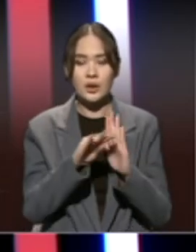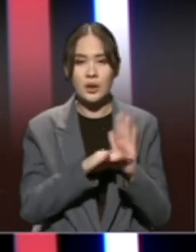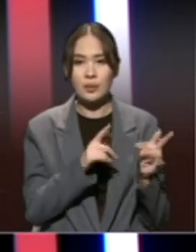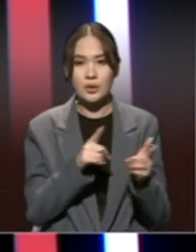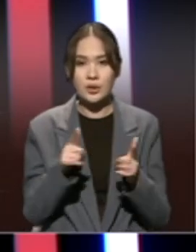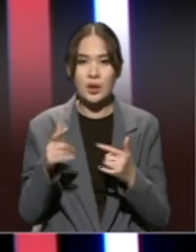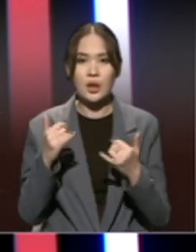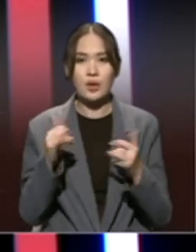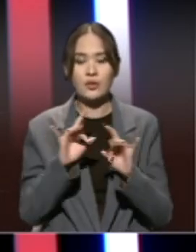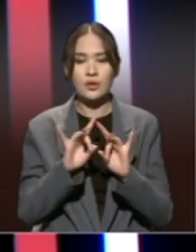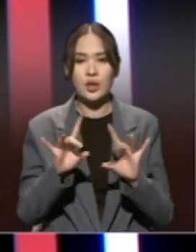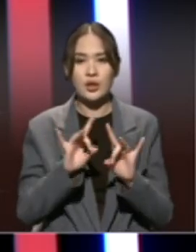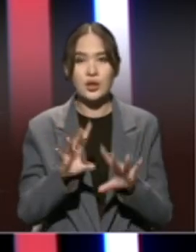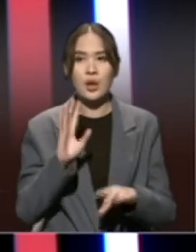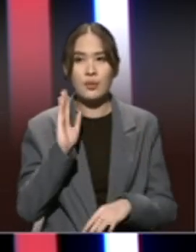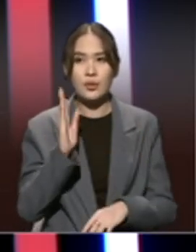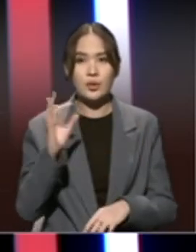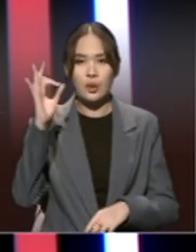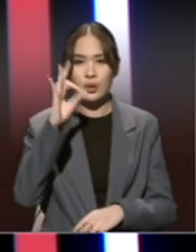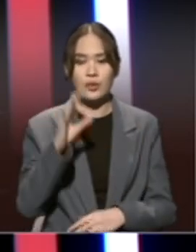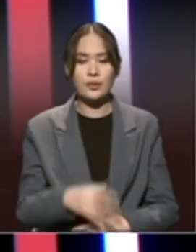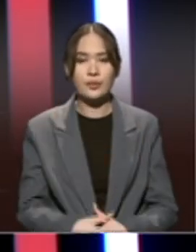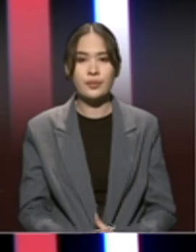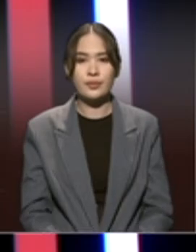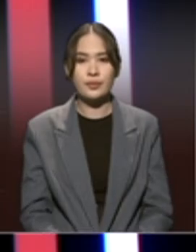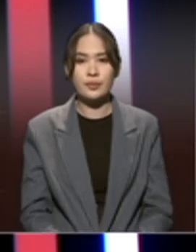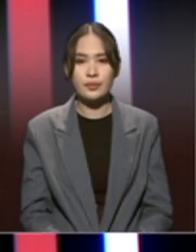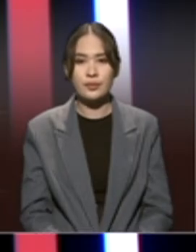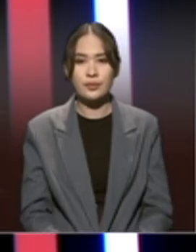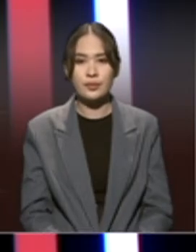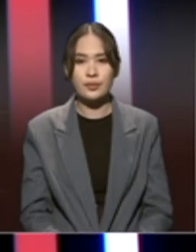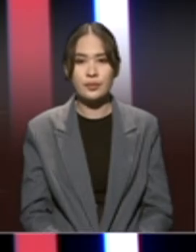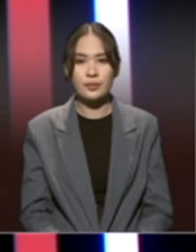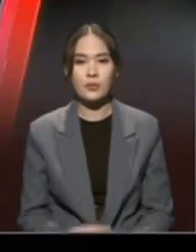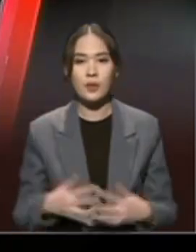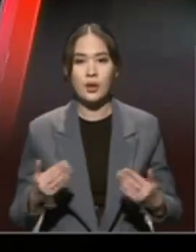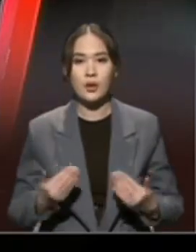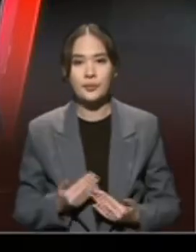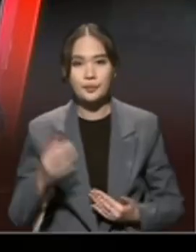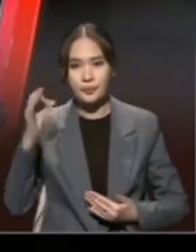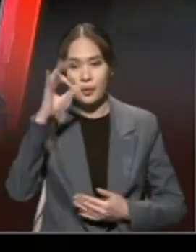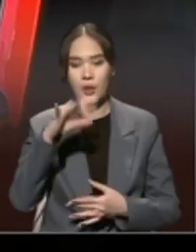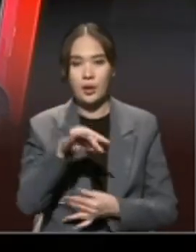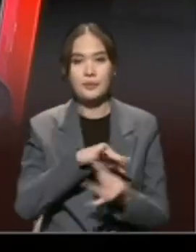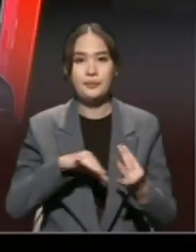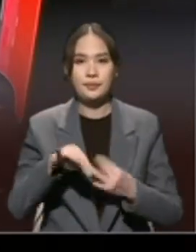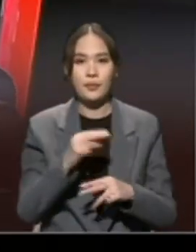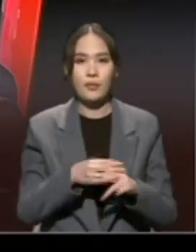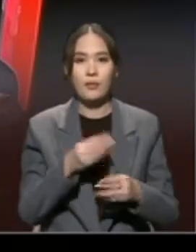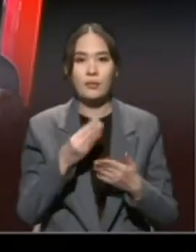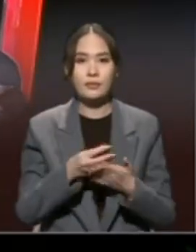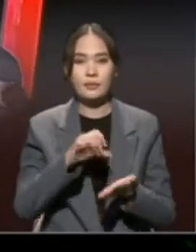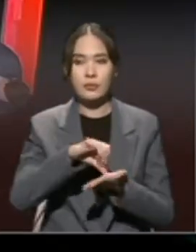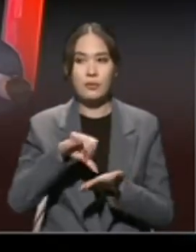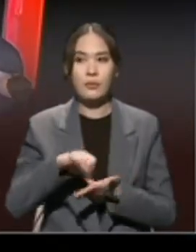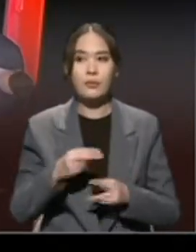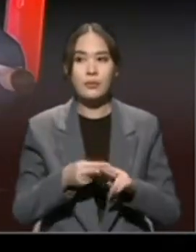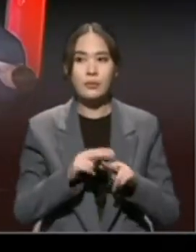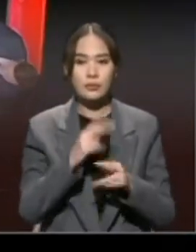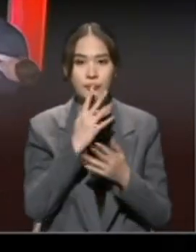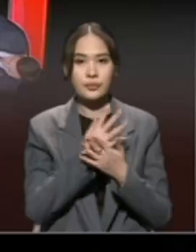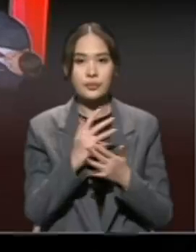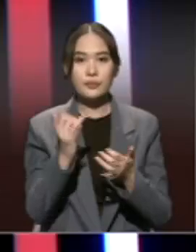жатыр, жаңа жоба осы жайында біз үзілістен кейін толықтырып айтып береміз. Мәселелерін талқылап жатырмыз қымбатты көрермен, сұраныс пен